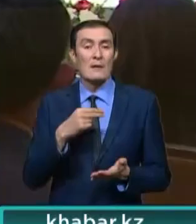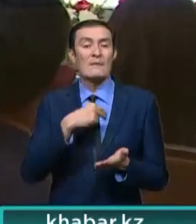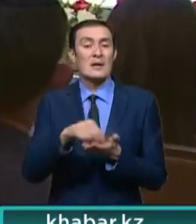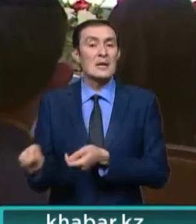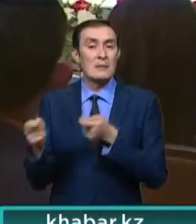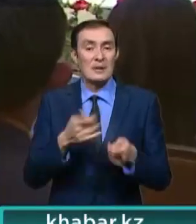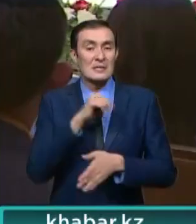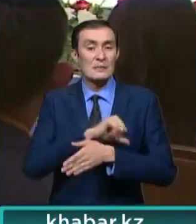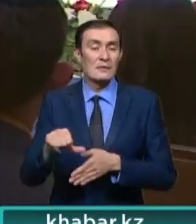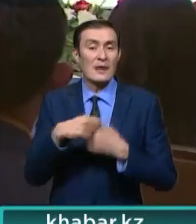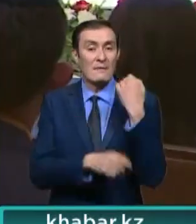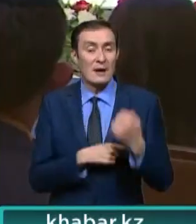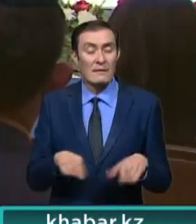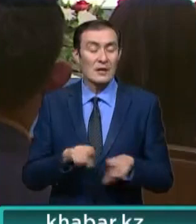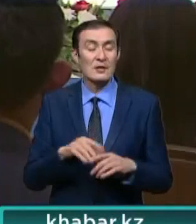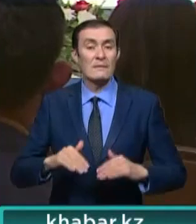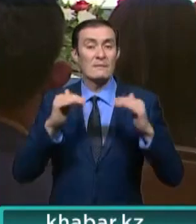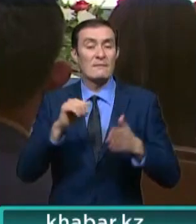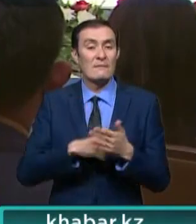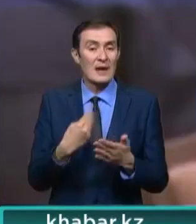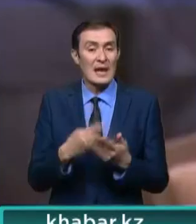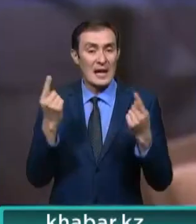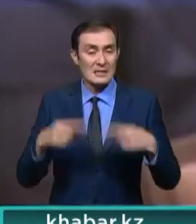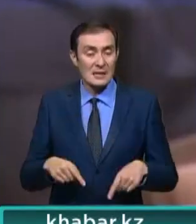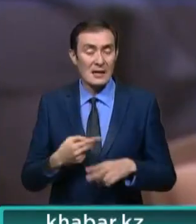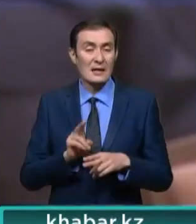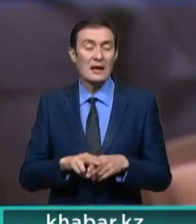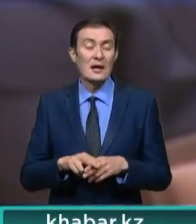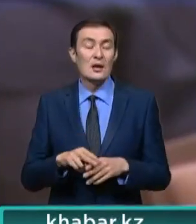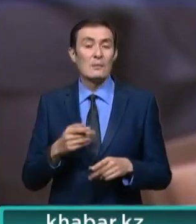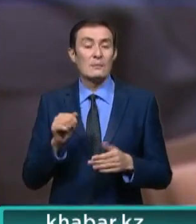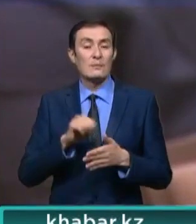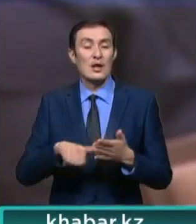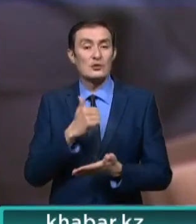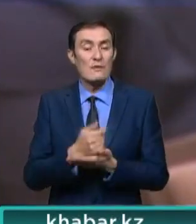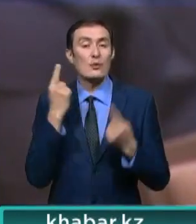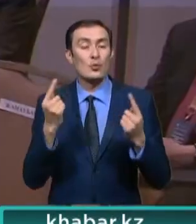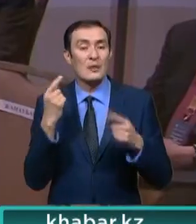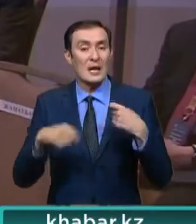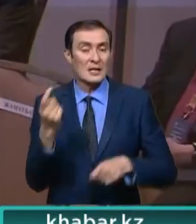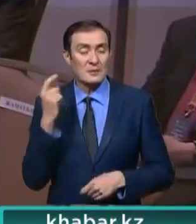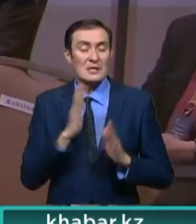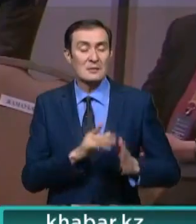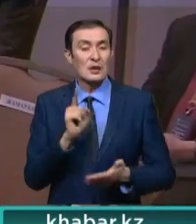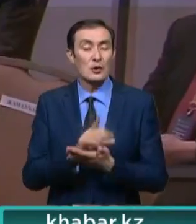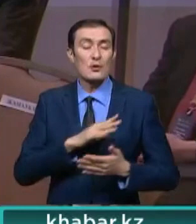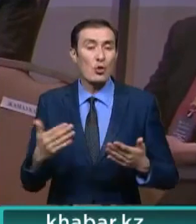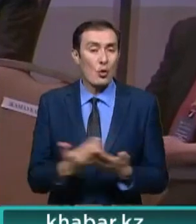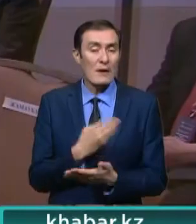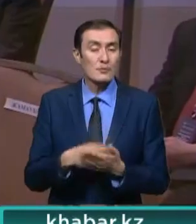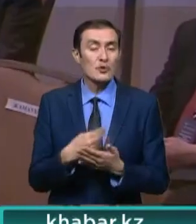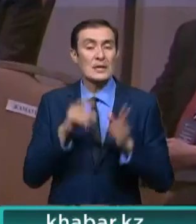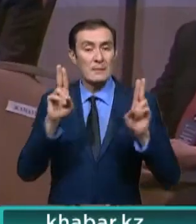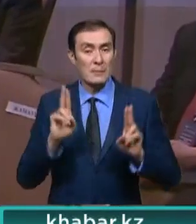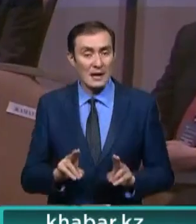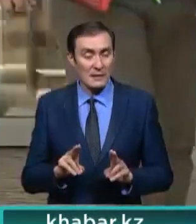товаров. Еще один фактор роста инфляции – это бюджетные стимулы в кризисный период. Поэтому основой макроэкономической стабильности должно стать новое бюджетное правило